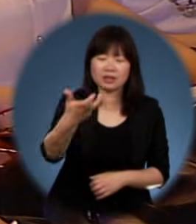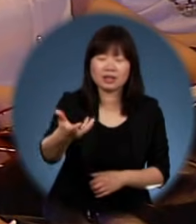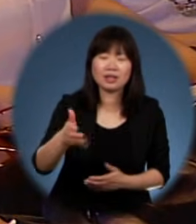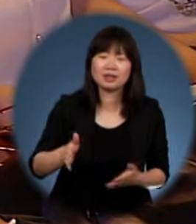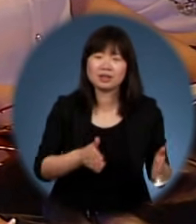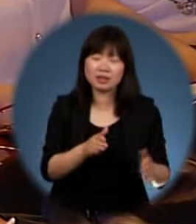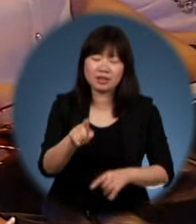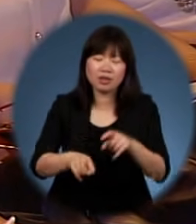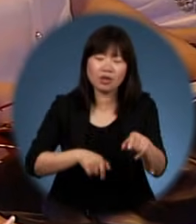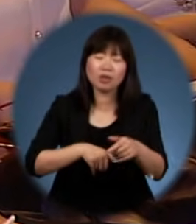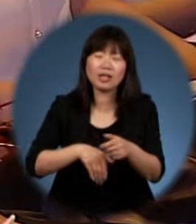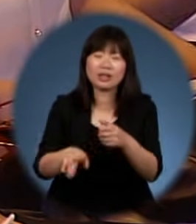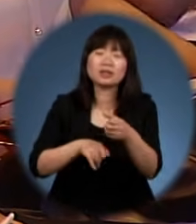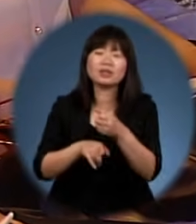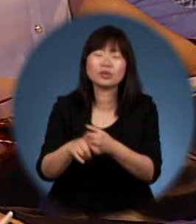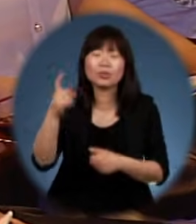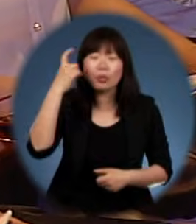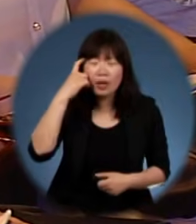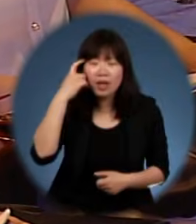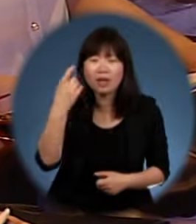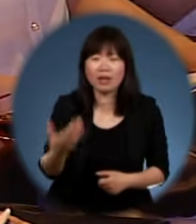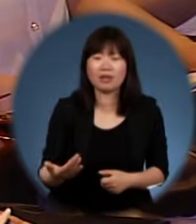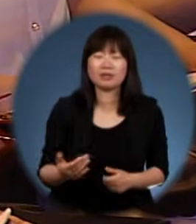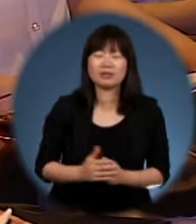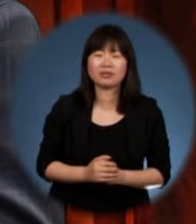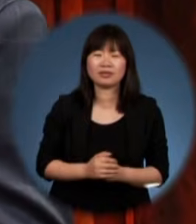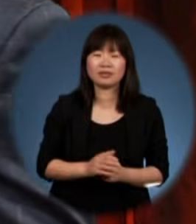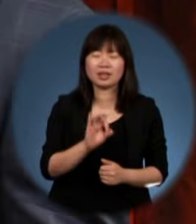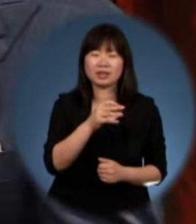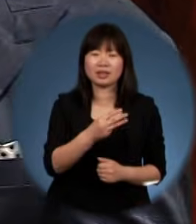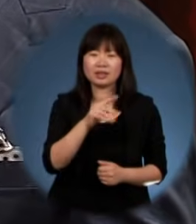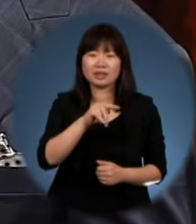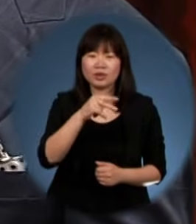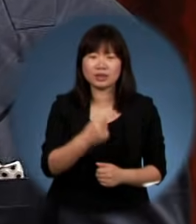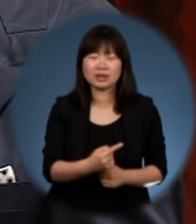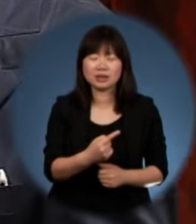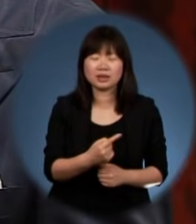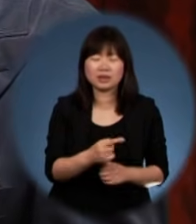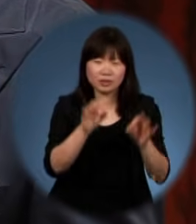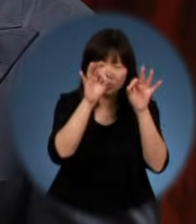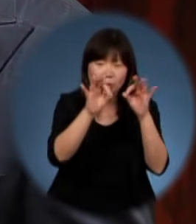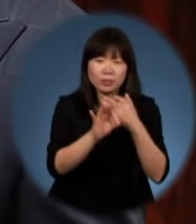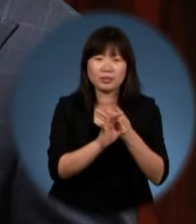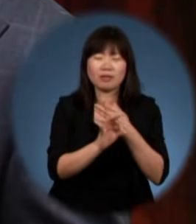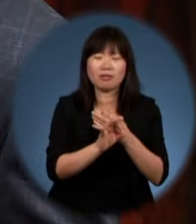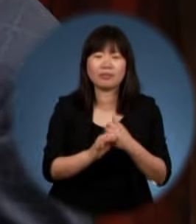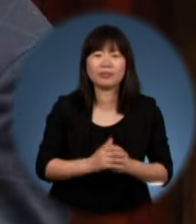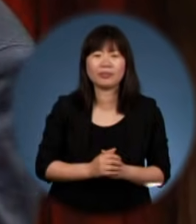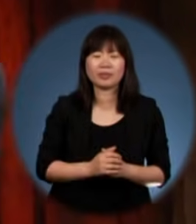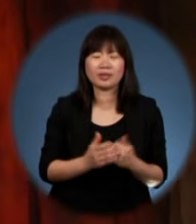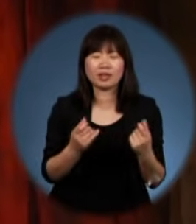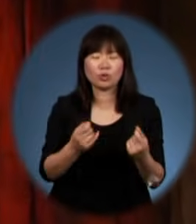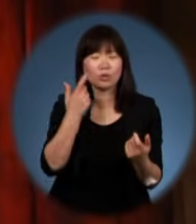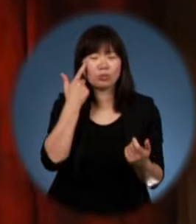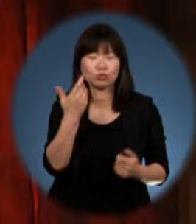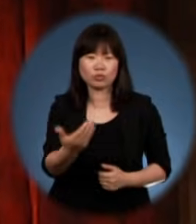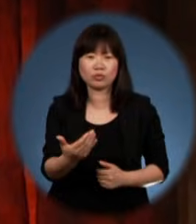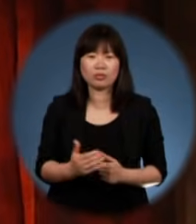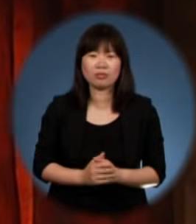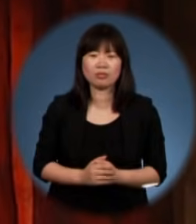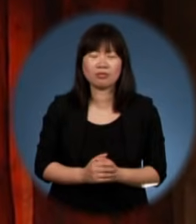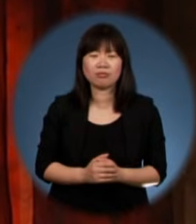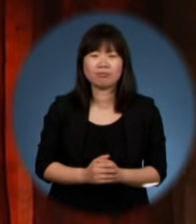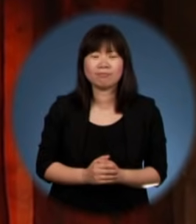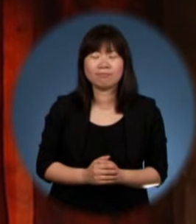써야만 했을까요 프로토 코스 에 알렉산더 수 편에 보면요 아 이렇게 묻습니다